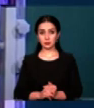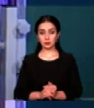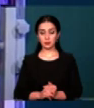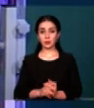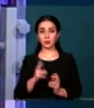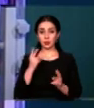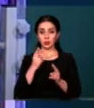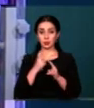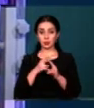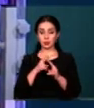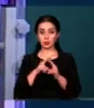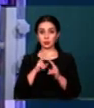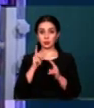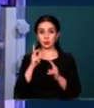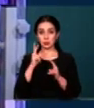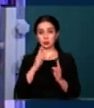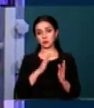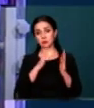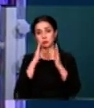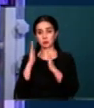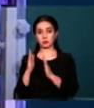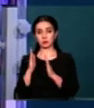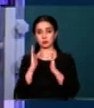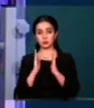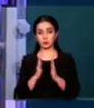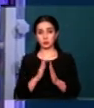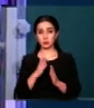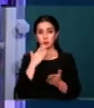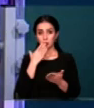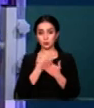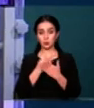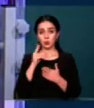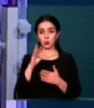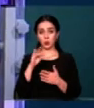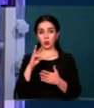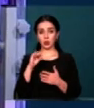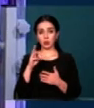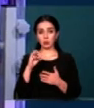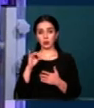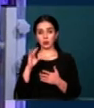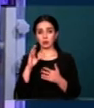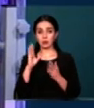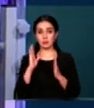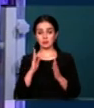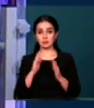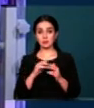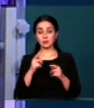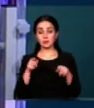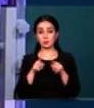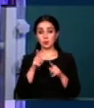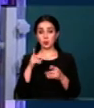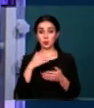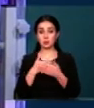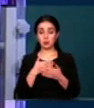Mana bu qo'shboq buzilib, ikki tomonga o'zaro polimerlanadi. Bu